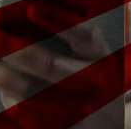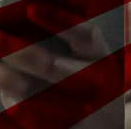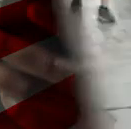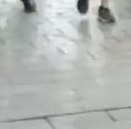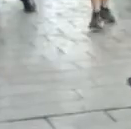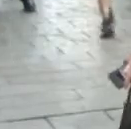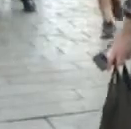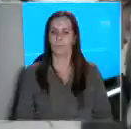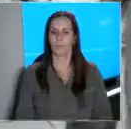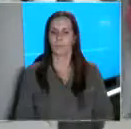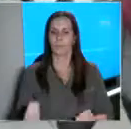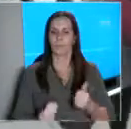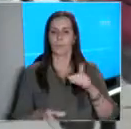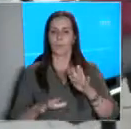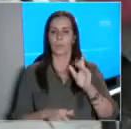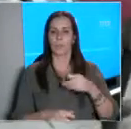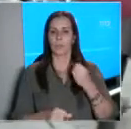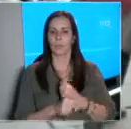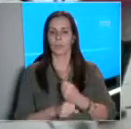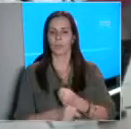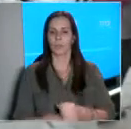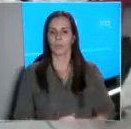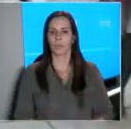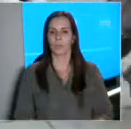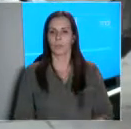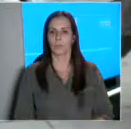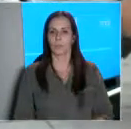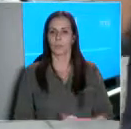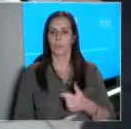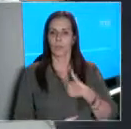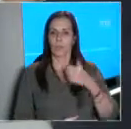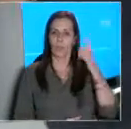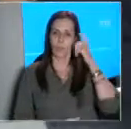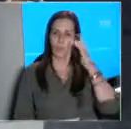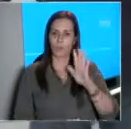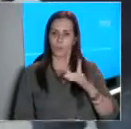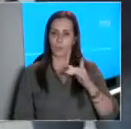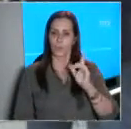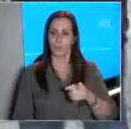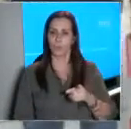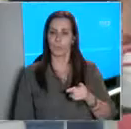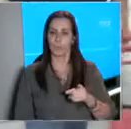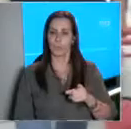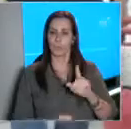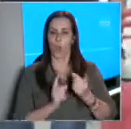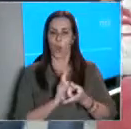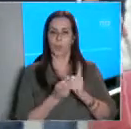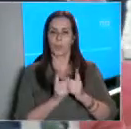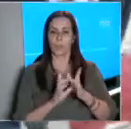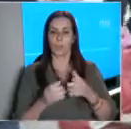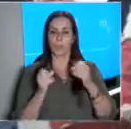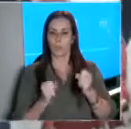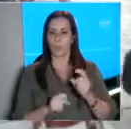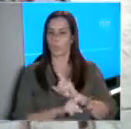מה הדבר הראשון שהממשלה החדשה צריכה לטפל בו לדעתך? אני חושב שצריך שיהיה רוטציה, מה